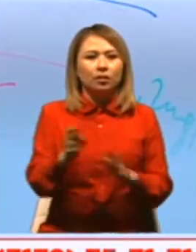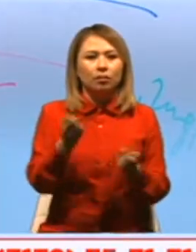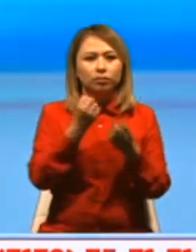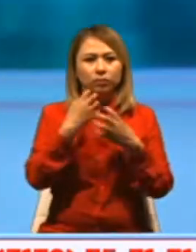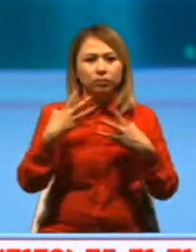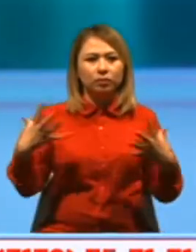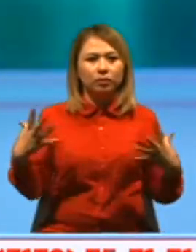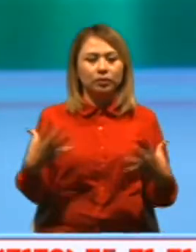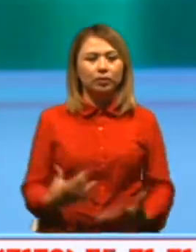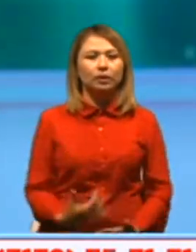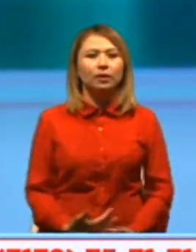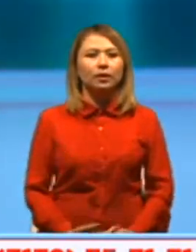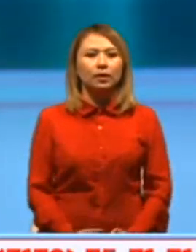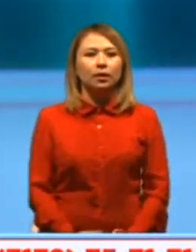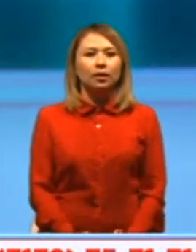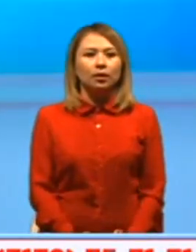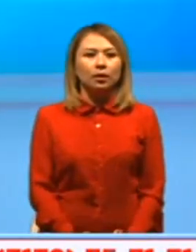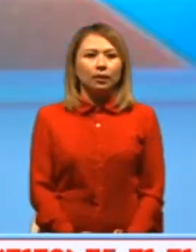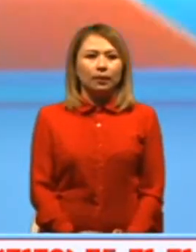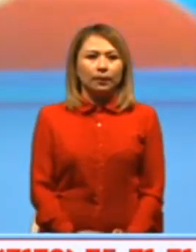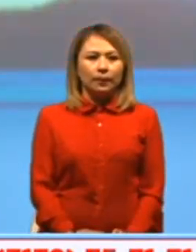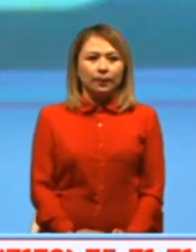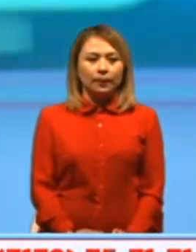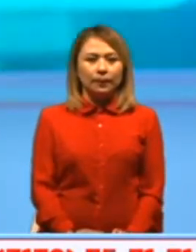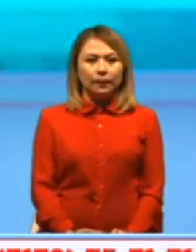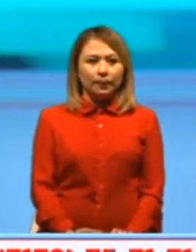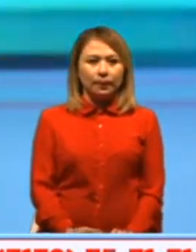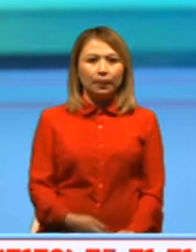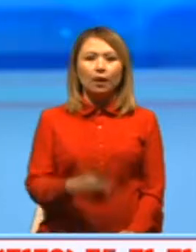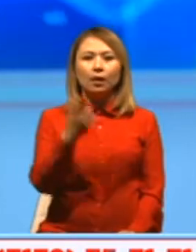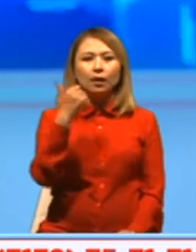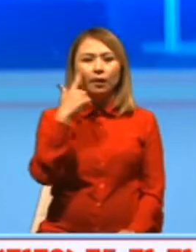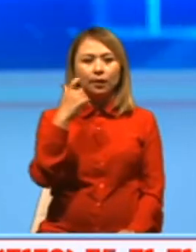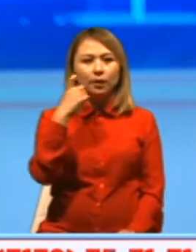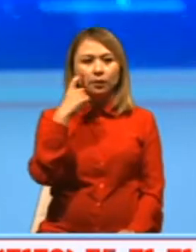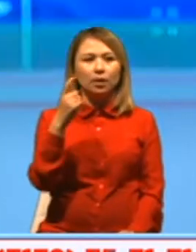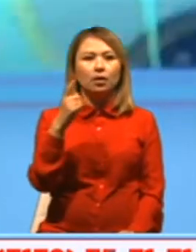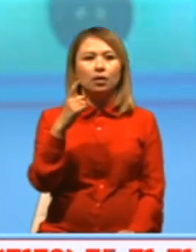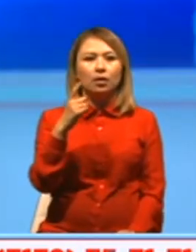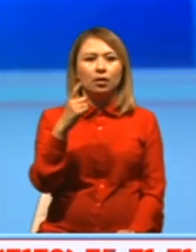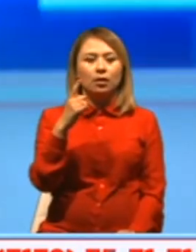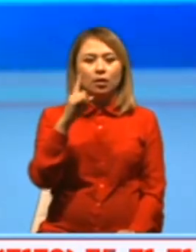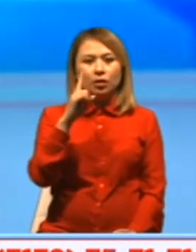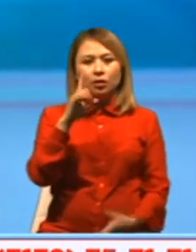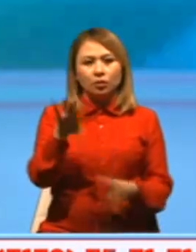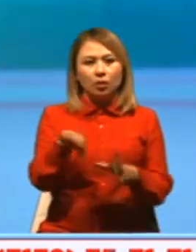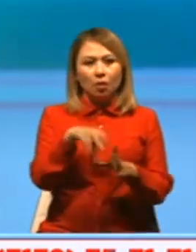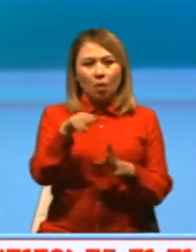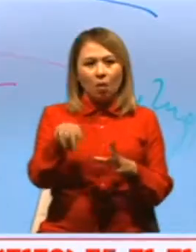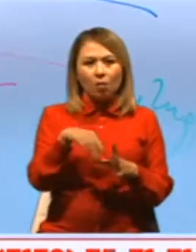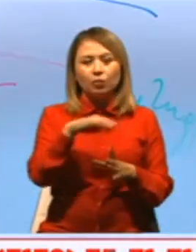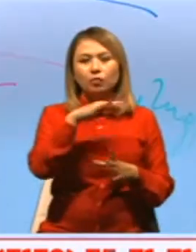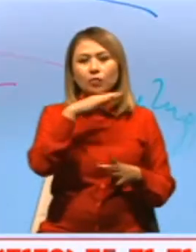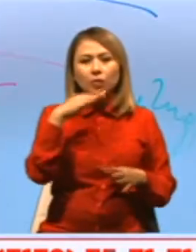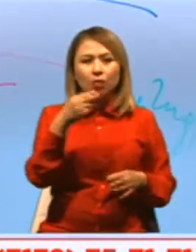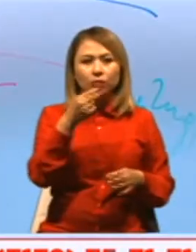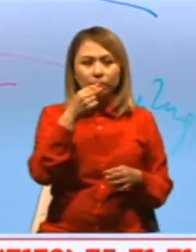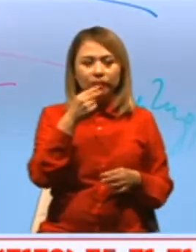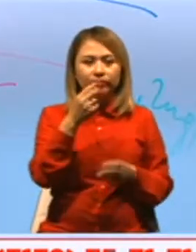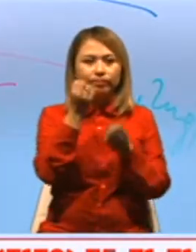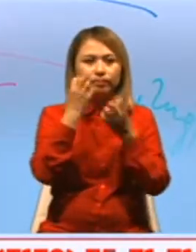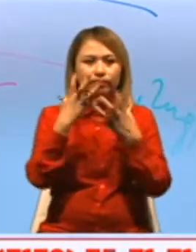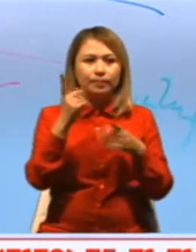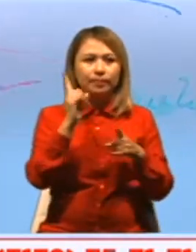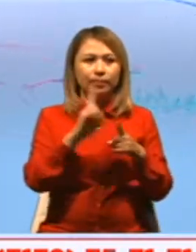тіндерде ісіну болады. Онкотикалық қысым, яғни қант пен тұзды көп жейтін яғни адамдарда осы ісіну болып жатады.